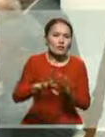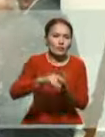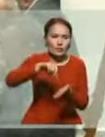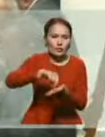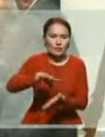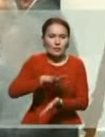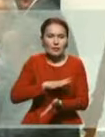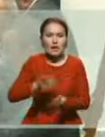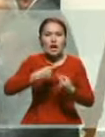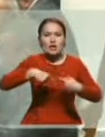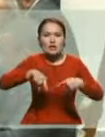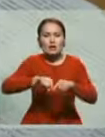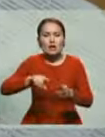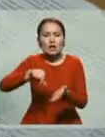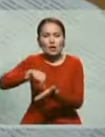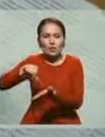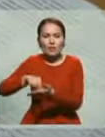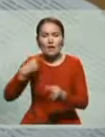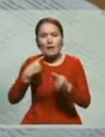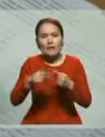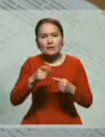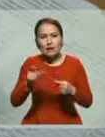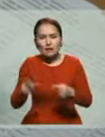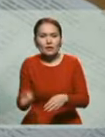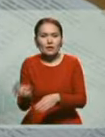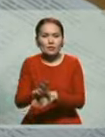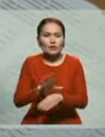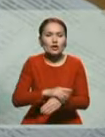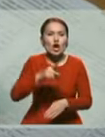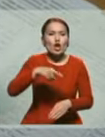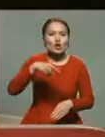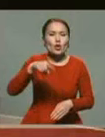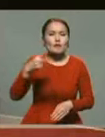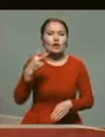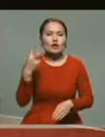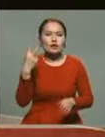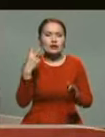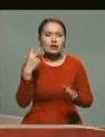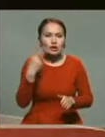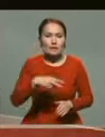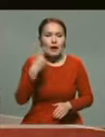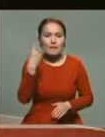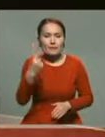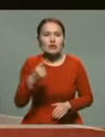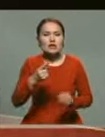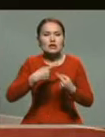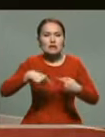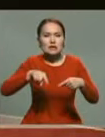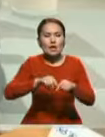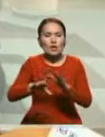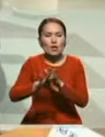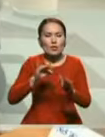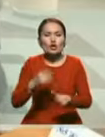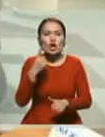отбасыдан кейін сайлау учаскелеріне басқа да сайлаушылар келе бастады. Мәселен, нөмірі 221-ші сайлау учаскесінде небәрі 1 сағаттың